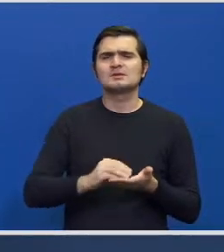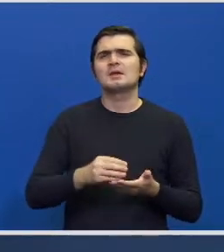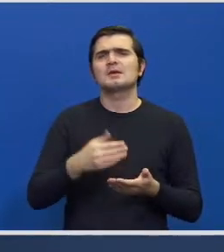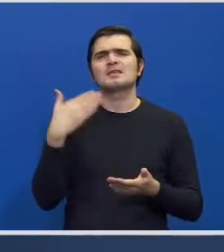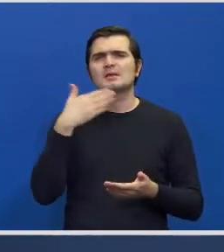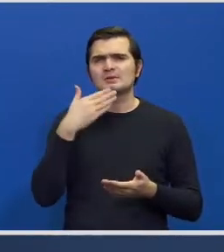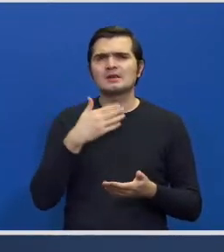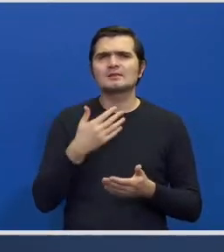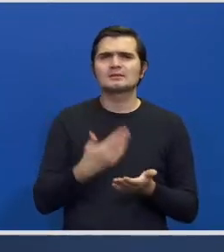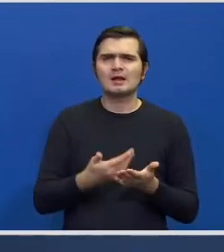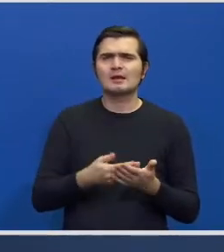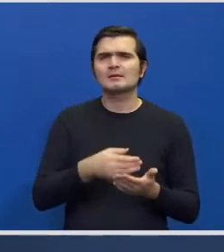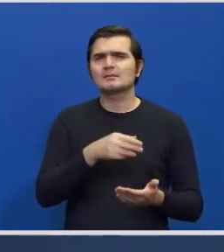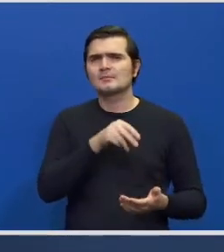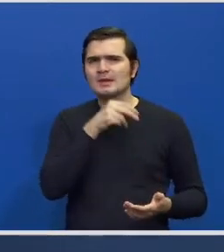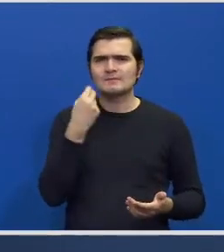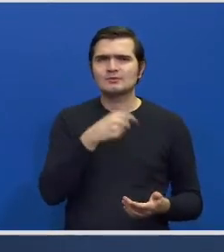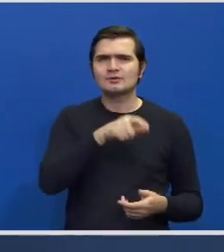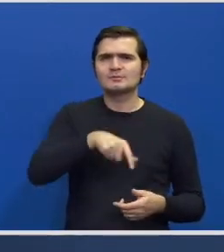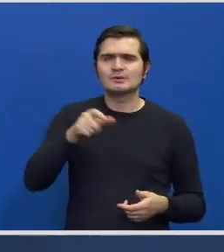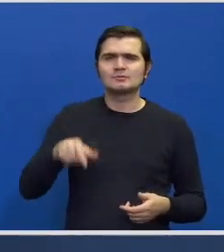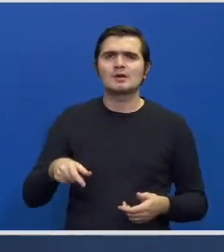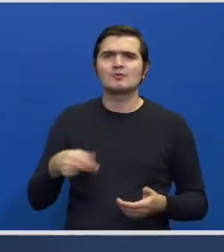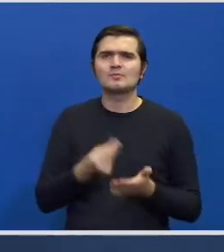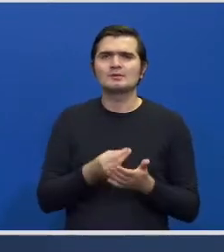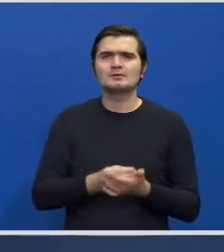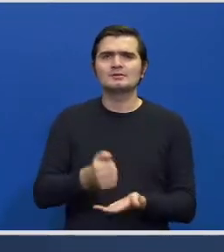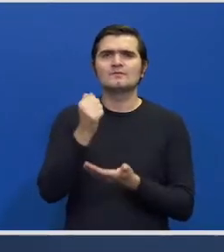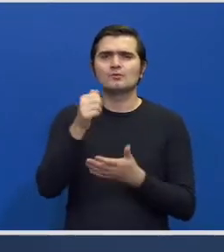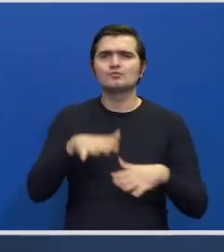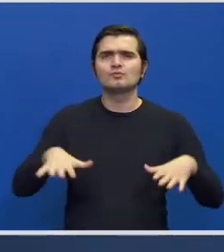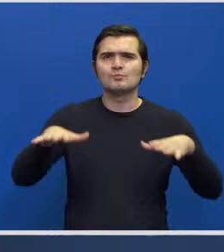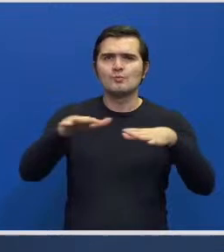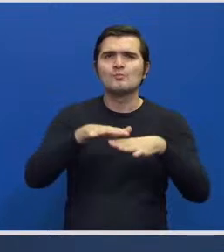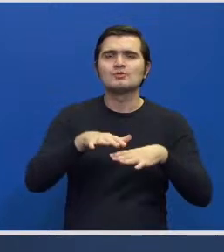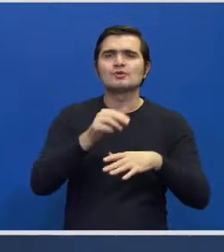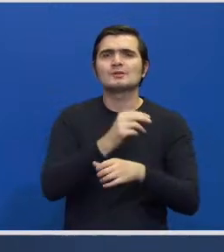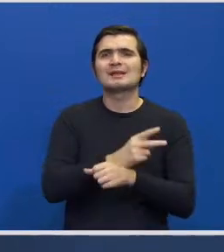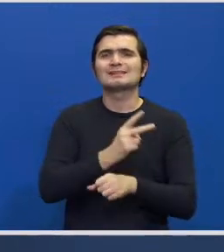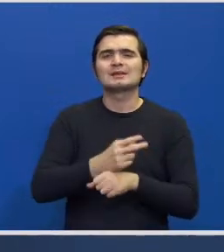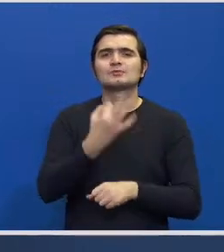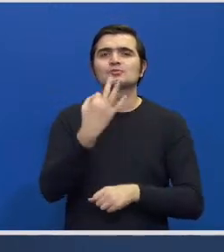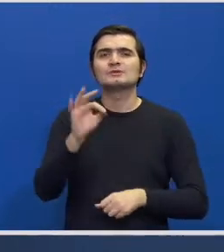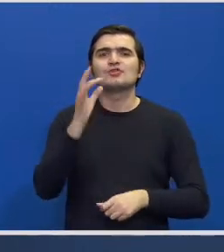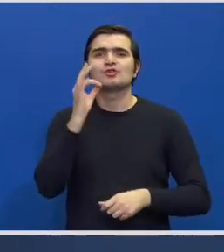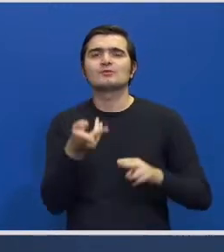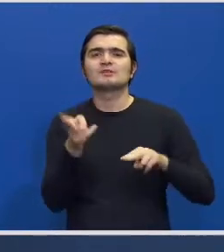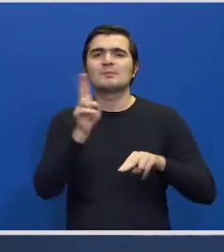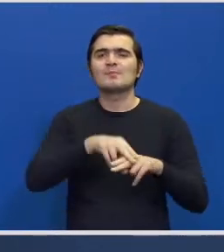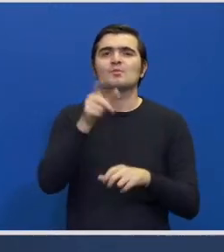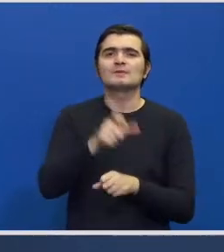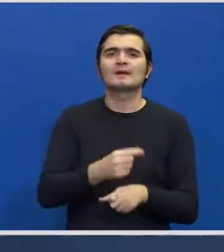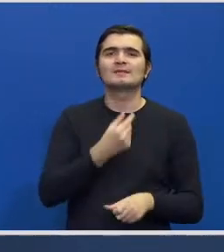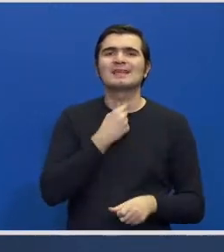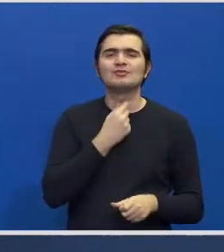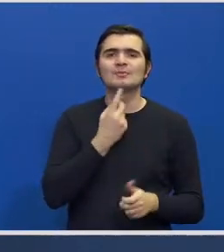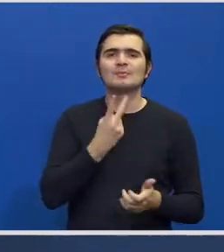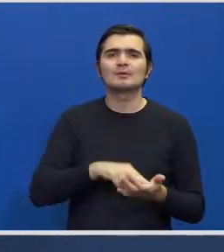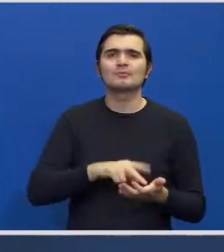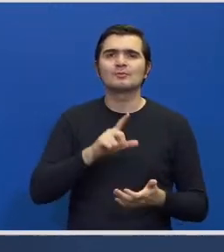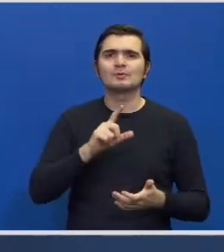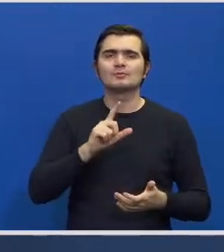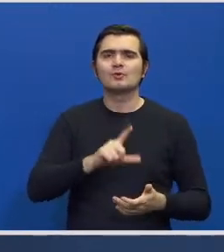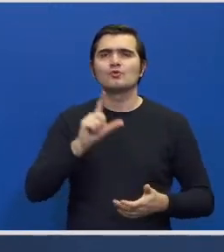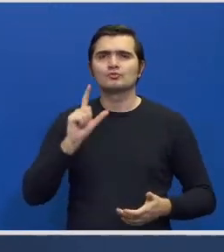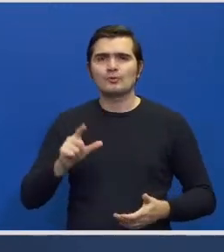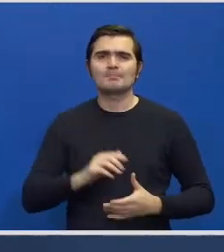funcție, indemnizațiilor de încadrare lunară, de care beneficiază personalul plătit din fonduri publice, cu 10% față de nivelul acordat